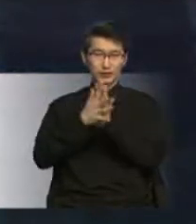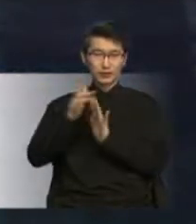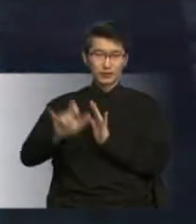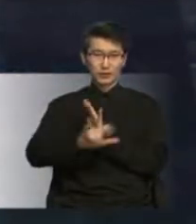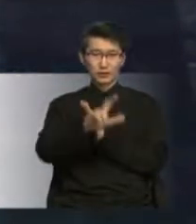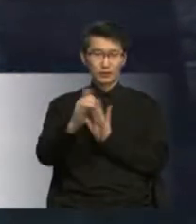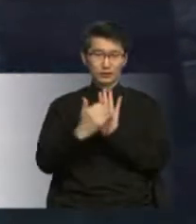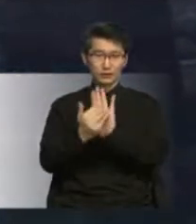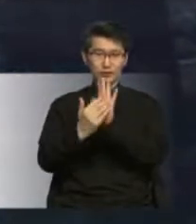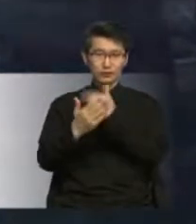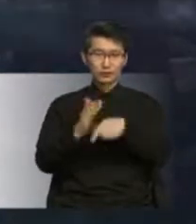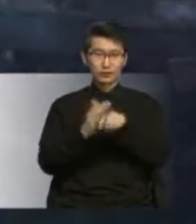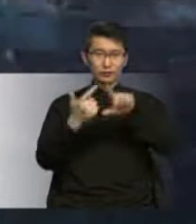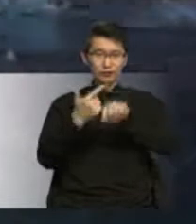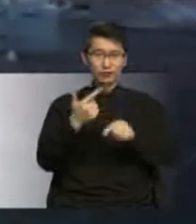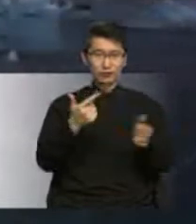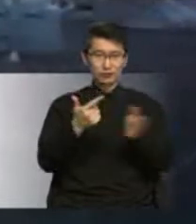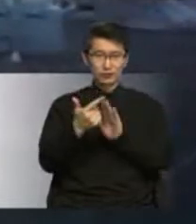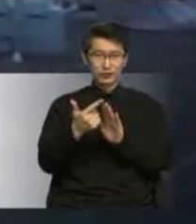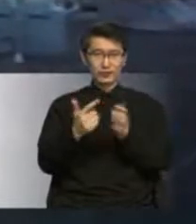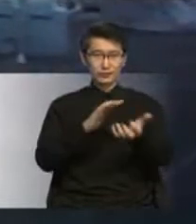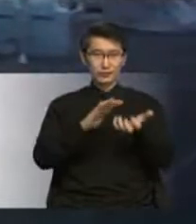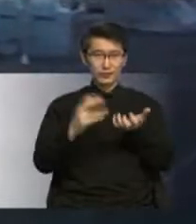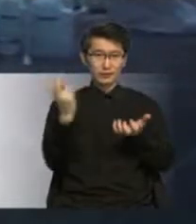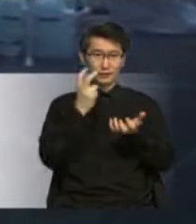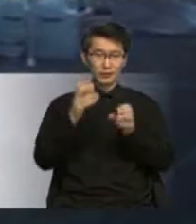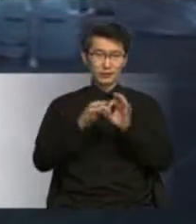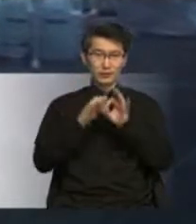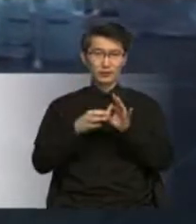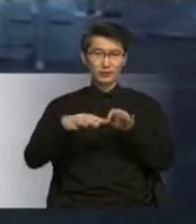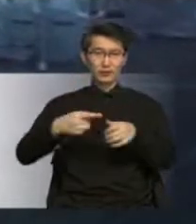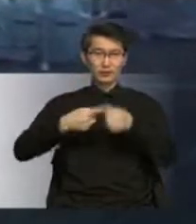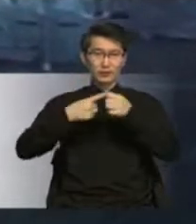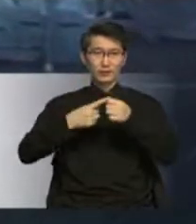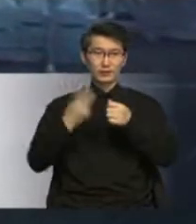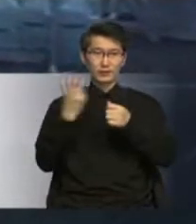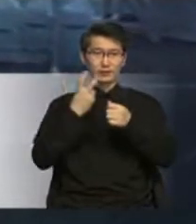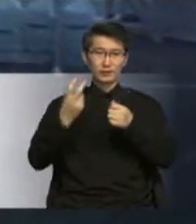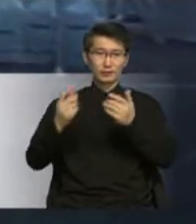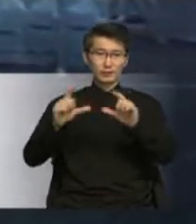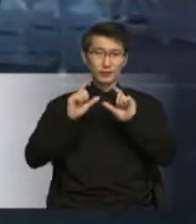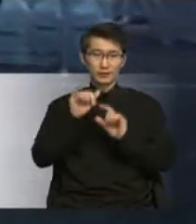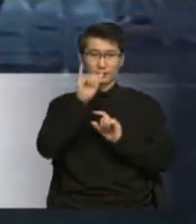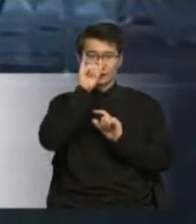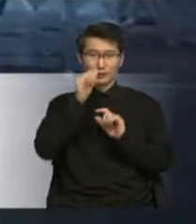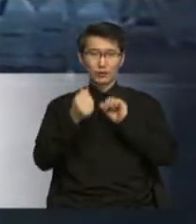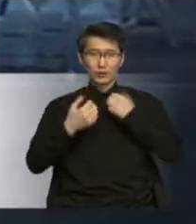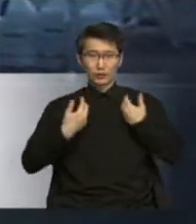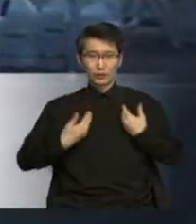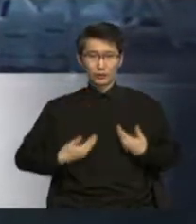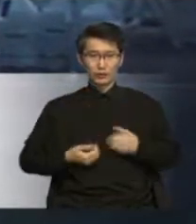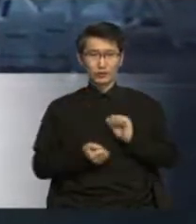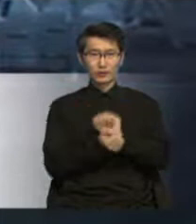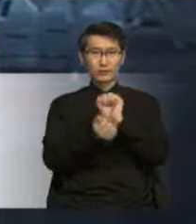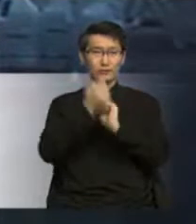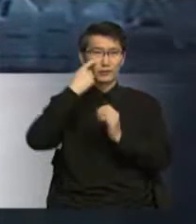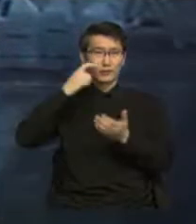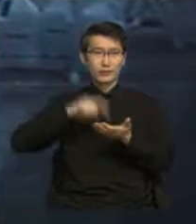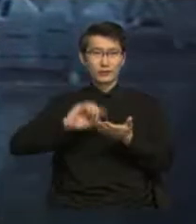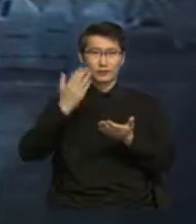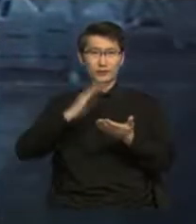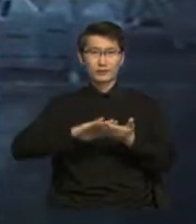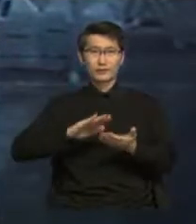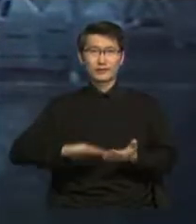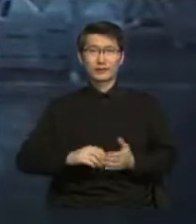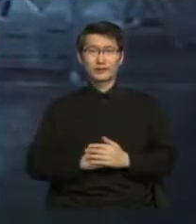알구 선제적 예방을 위해 6월부터 실시한 선제 검사에서 첫 감염 사례가 나와 조용한 전 타가 다시한번 확인됐습니다 첫